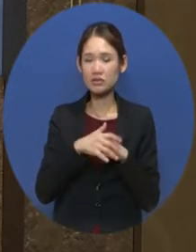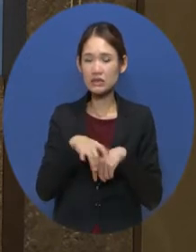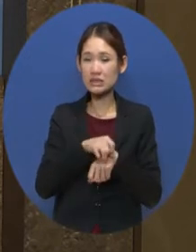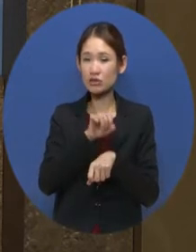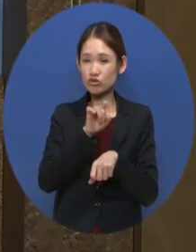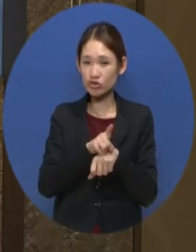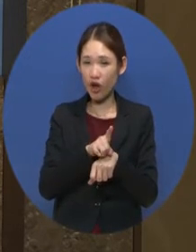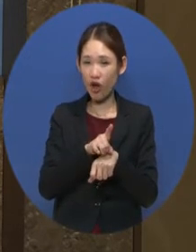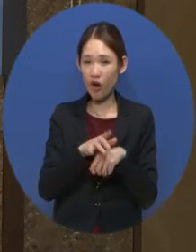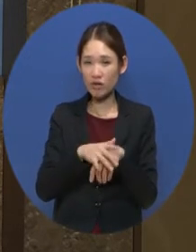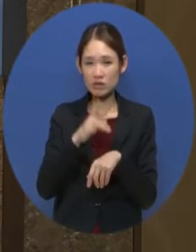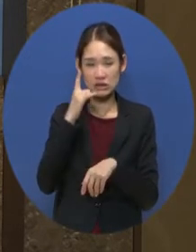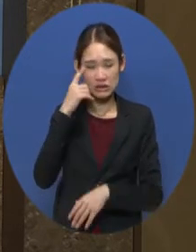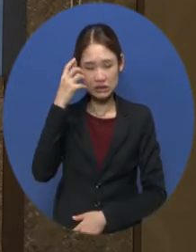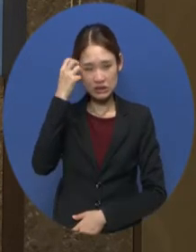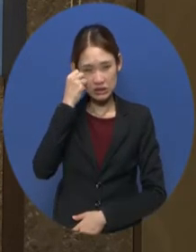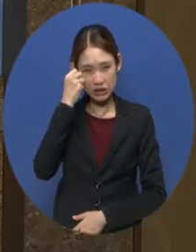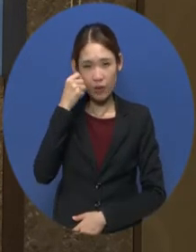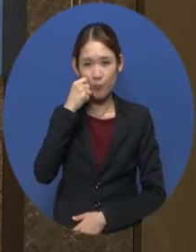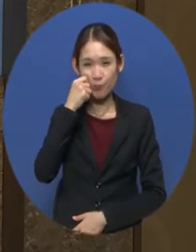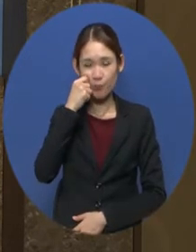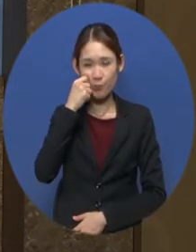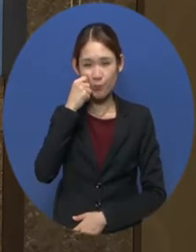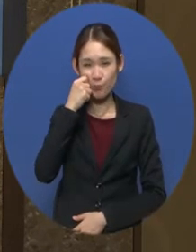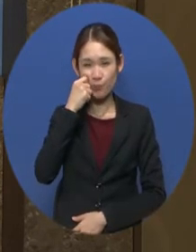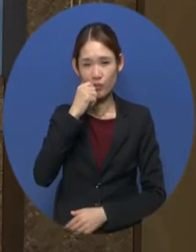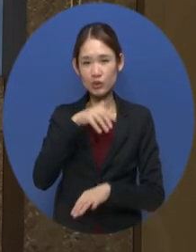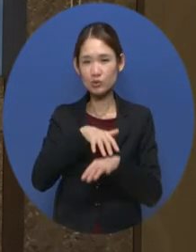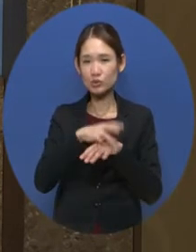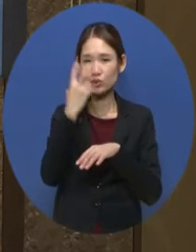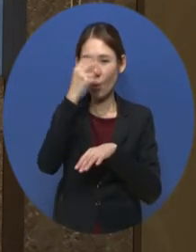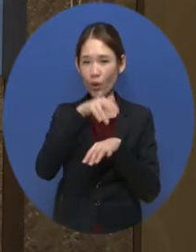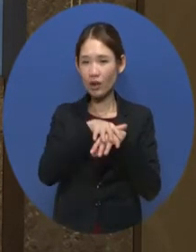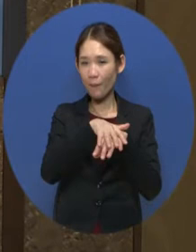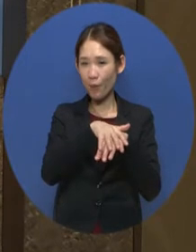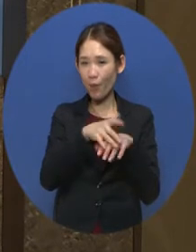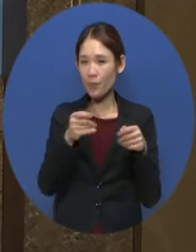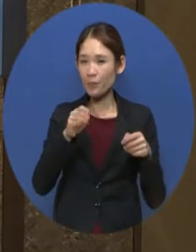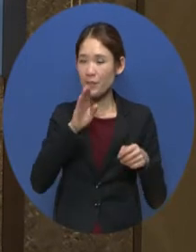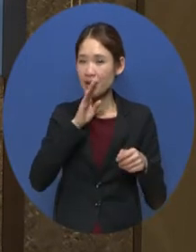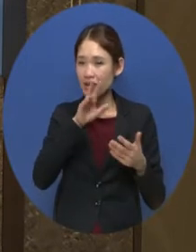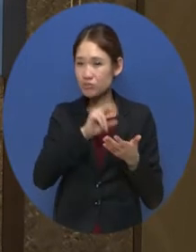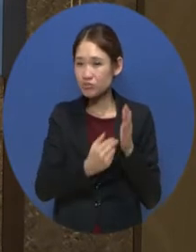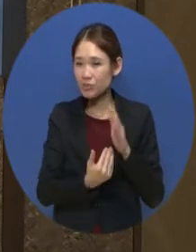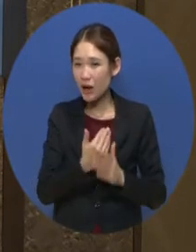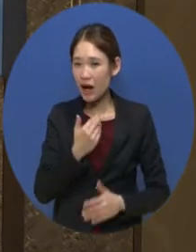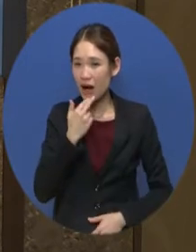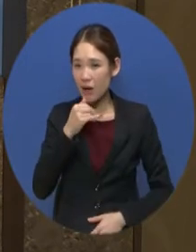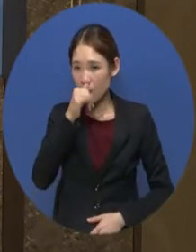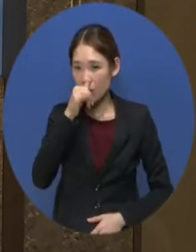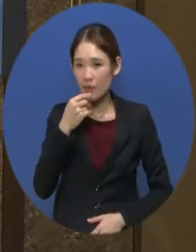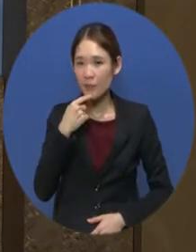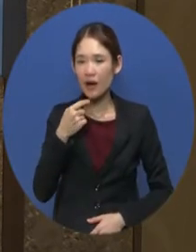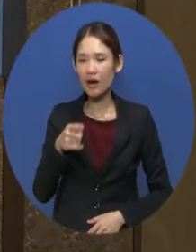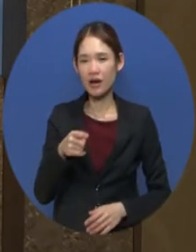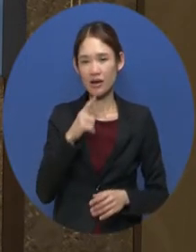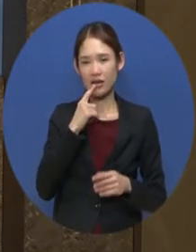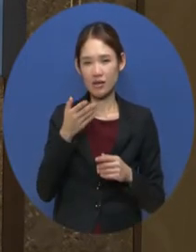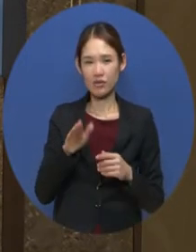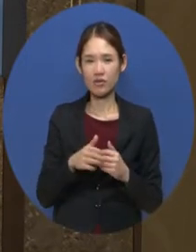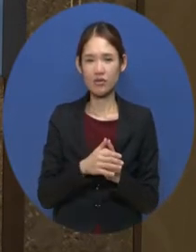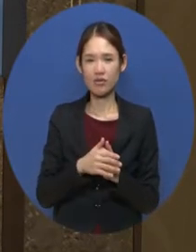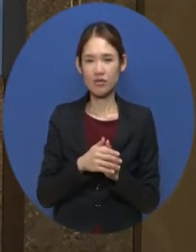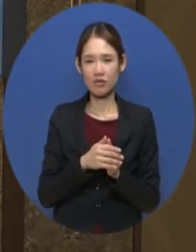특수성을 인지하지 못한 조사표 아니냐나 그런 어떤 문제 제기도 있었는데 그것 때문에 좀